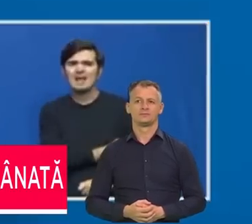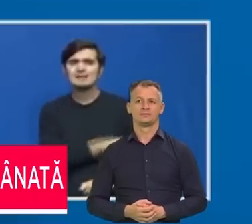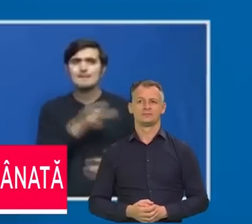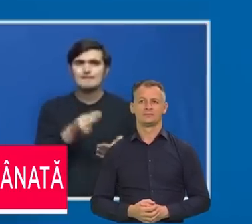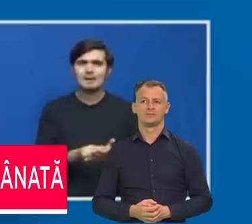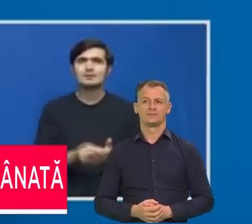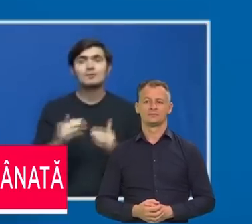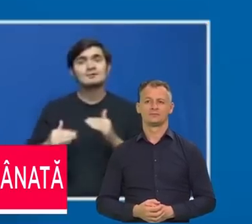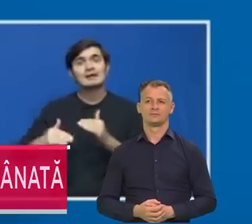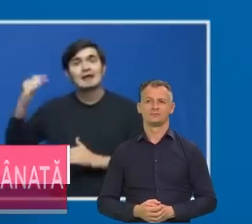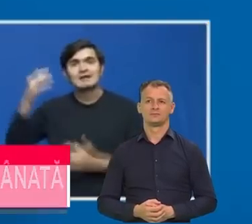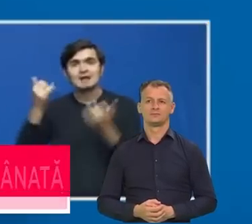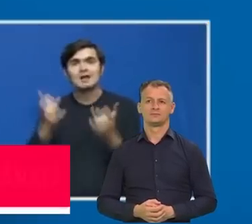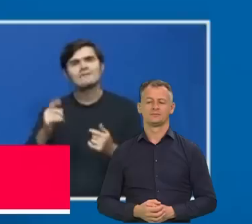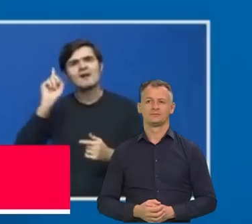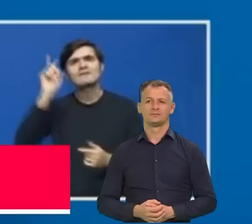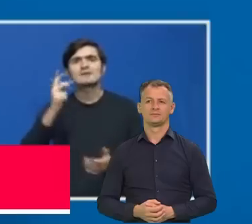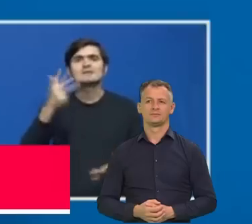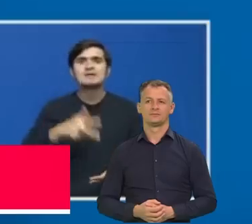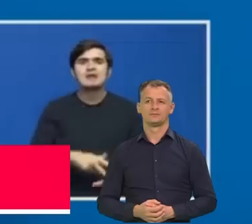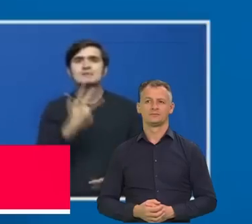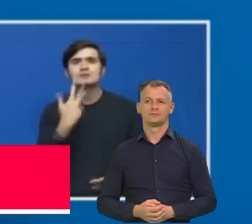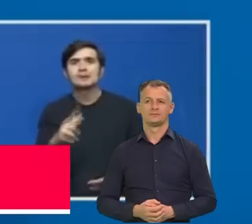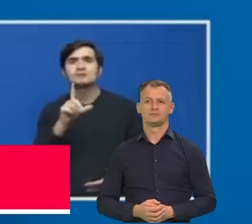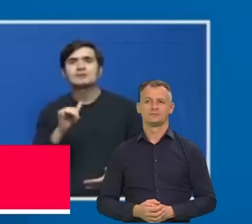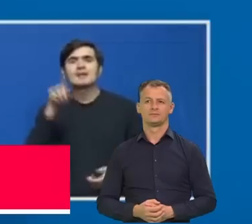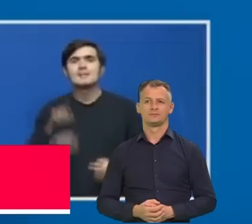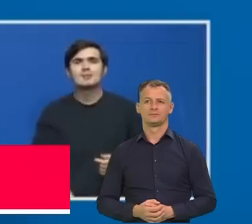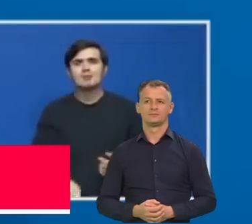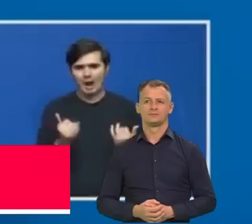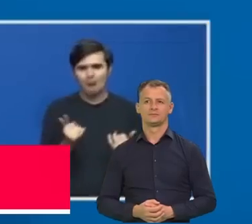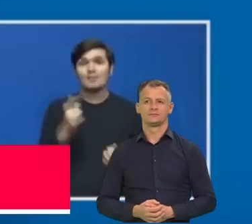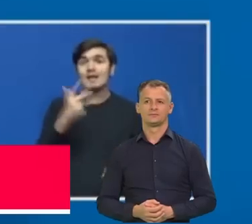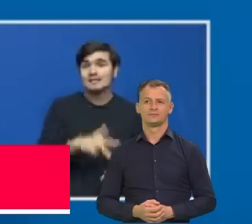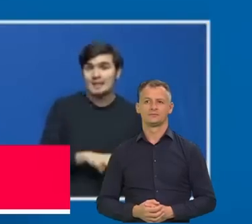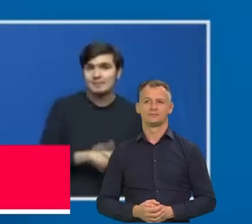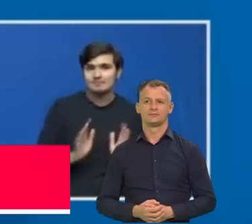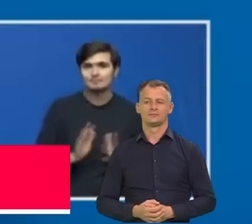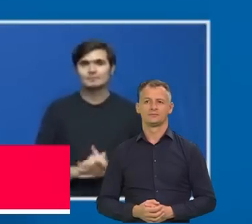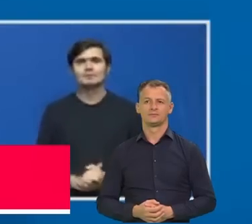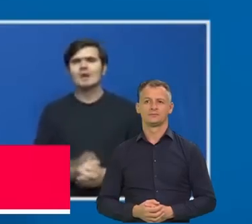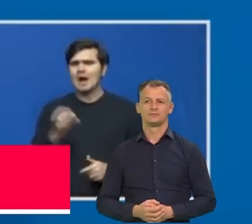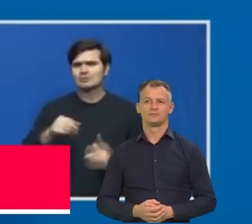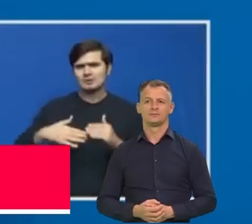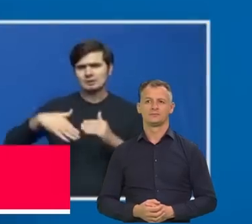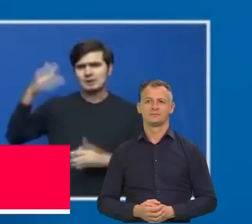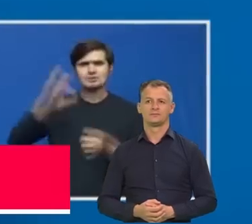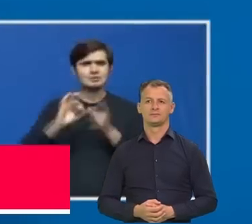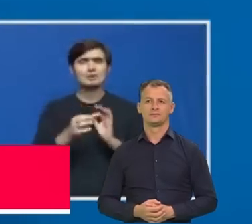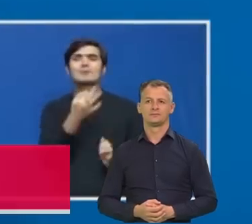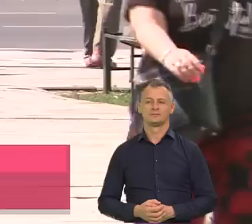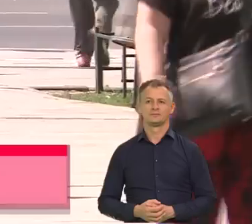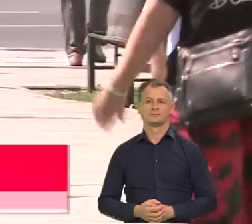să crească la 3.300 de lei lunar, de la 3.000 cât este în prezent. Este o creștere de